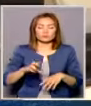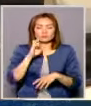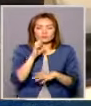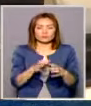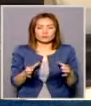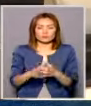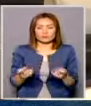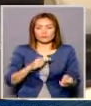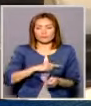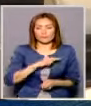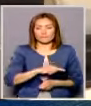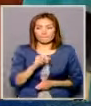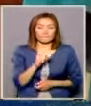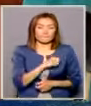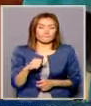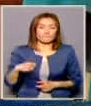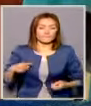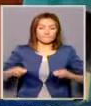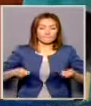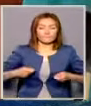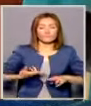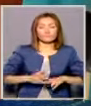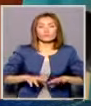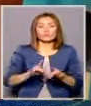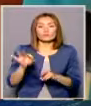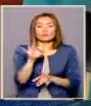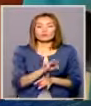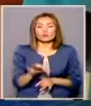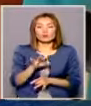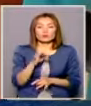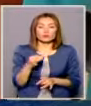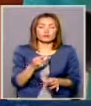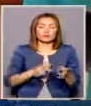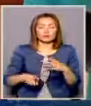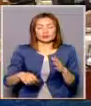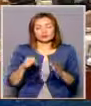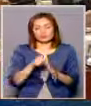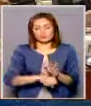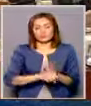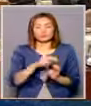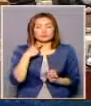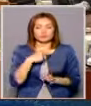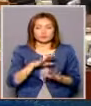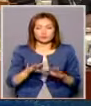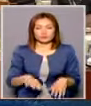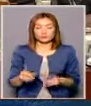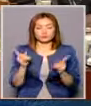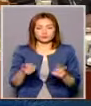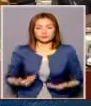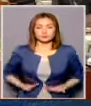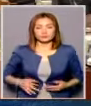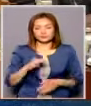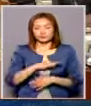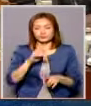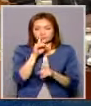управления и самоуправления также было отмечено что отмена смертной казни является реальным изменением сфере жизни